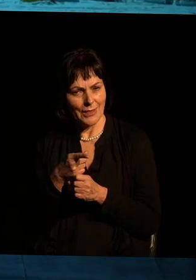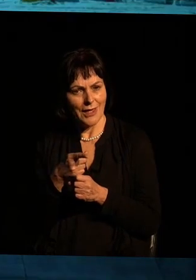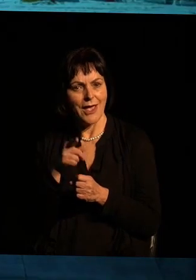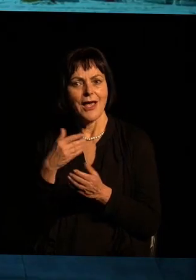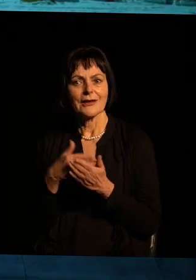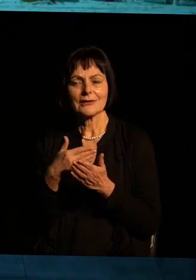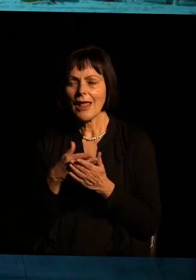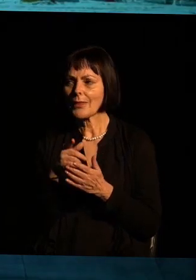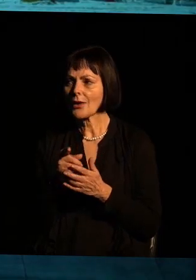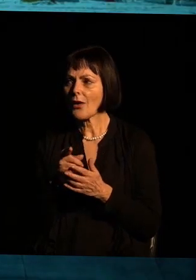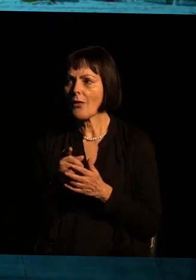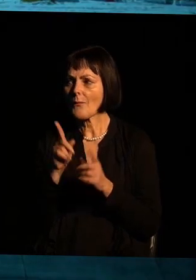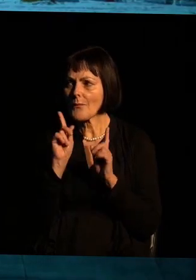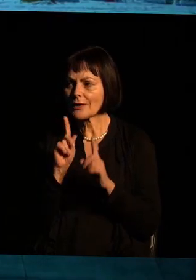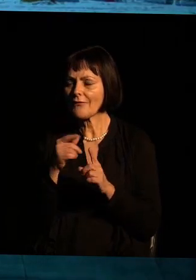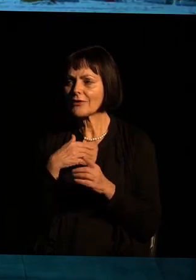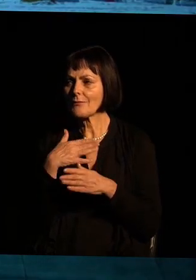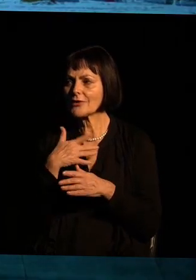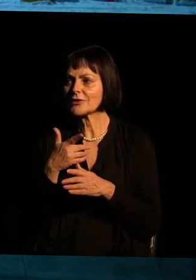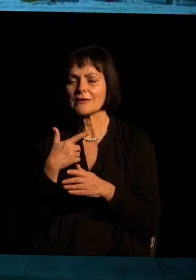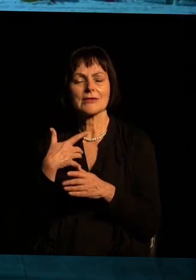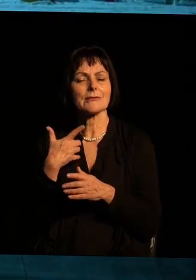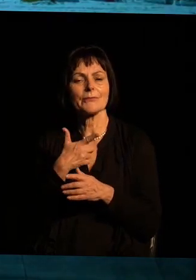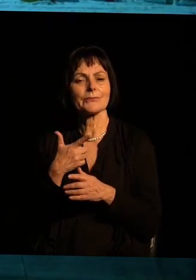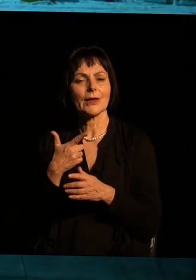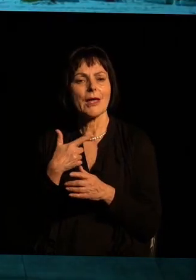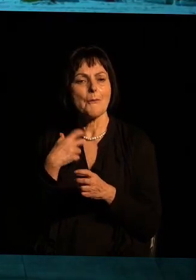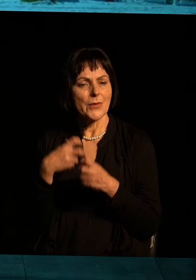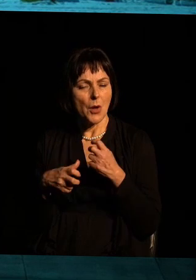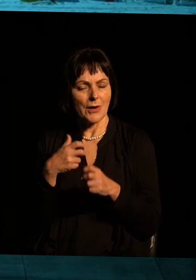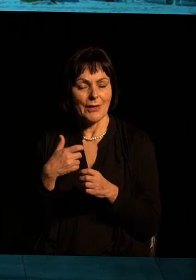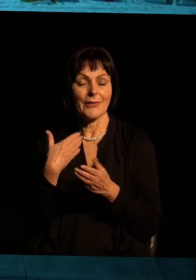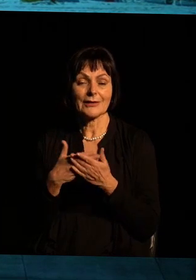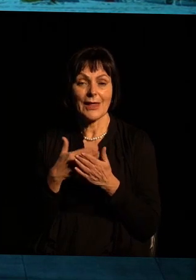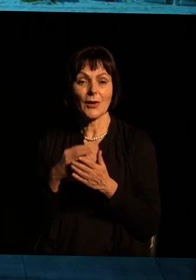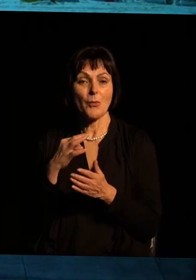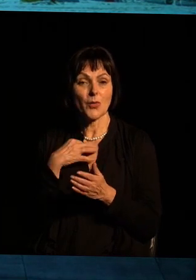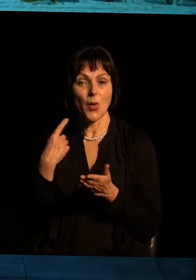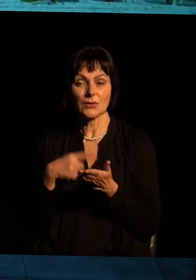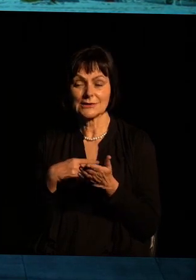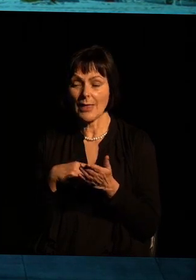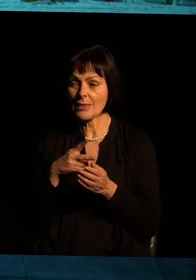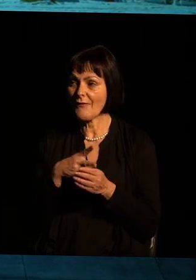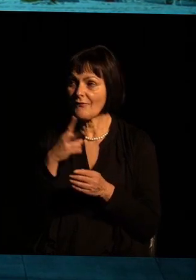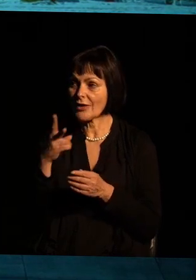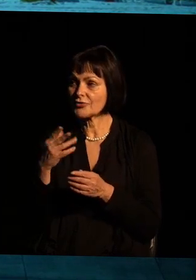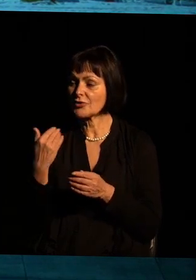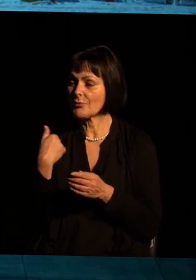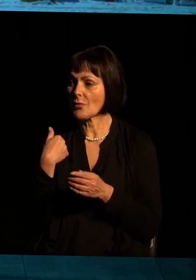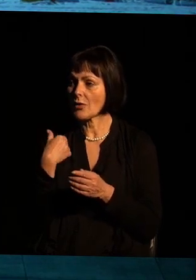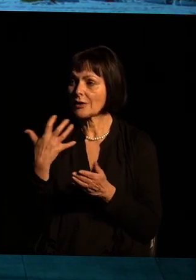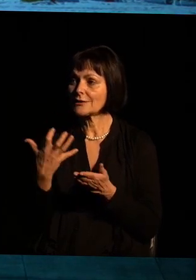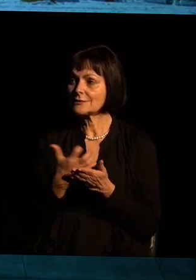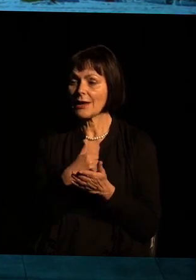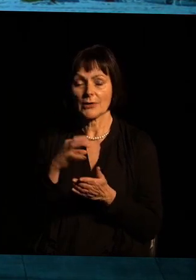wtedy rzeczywiście ma się duże nieprzyjemności. Także od jakiegoś czasu, moje ostatnie wejście to było, gdzie